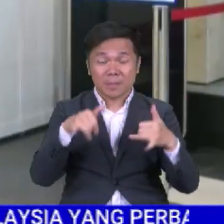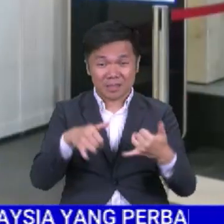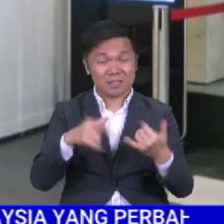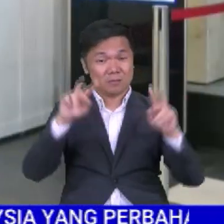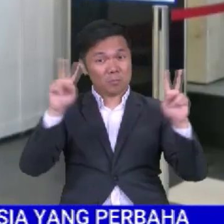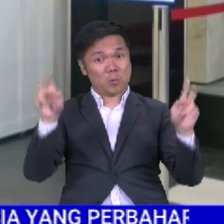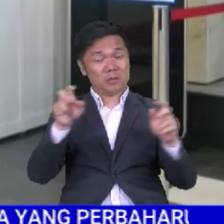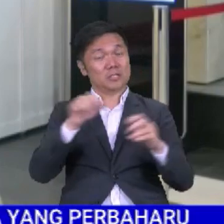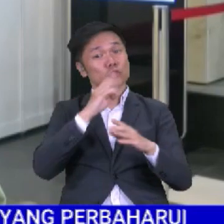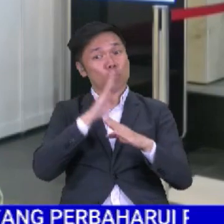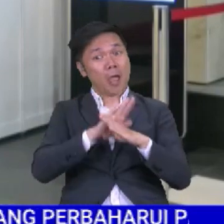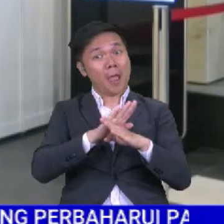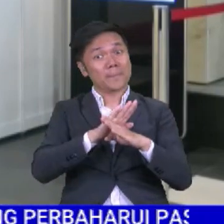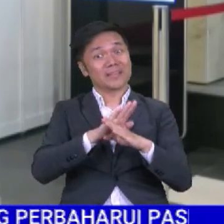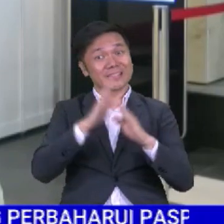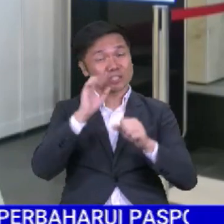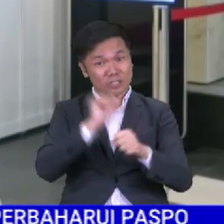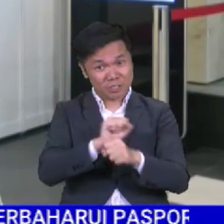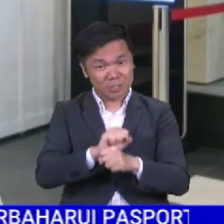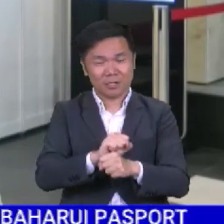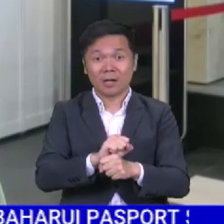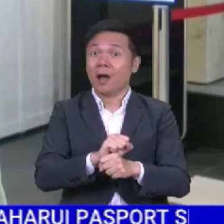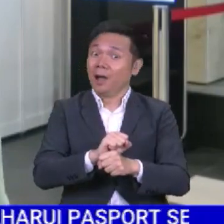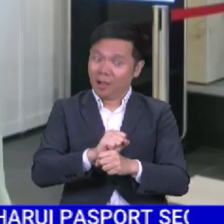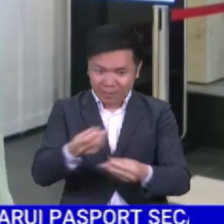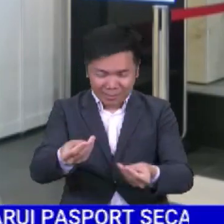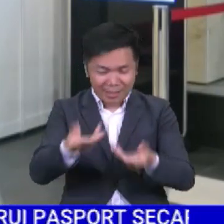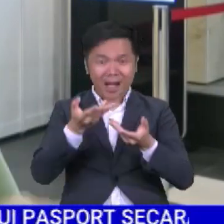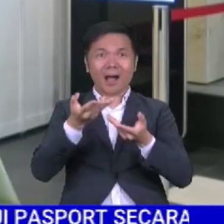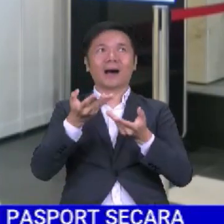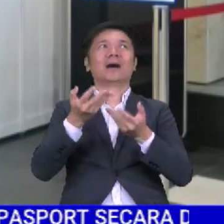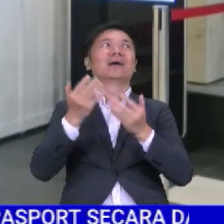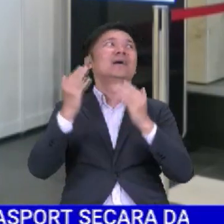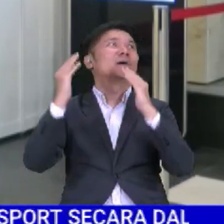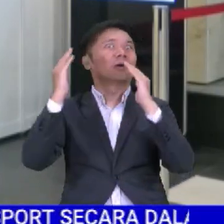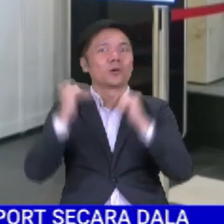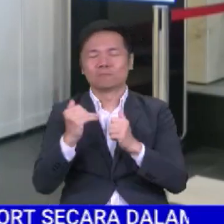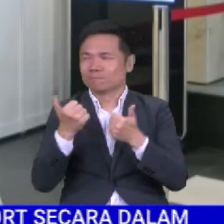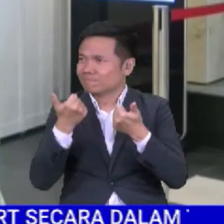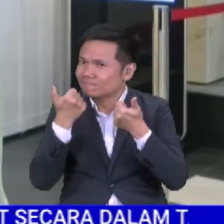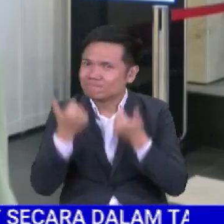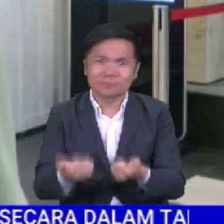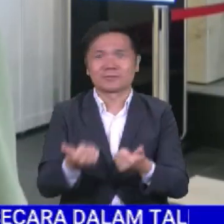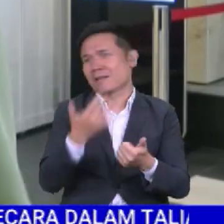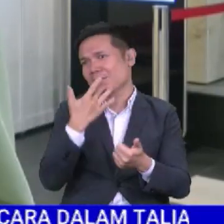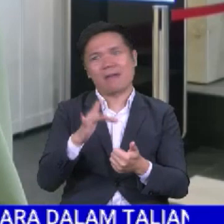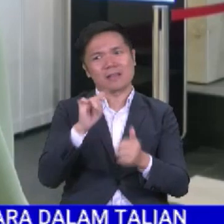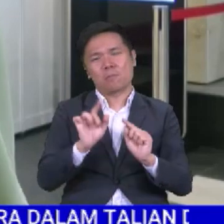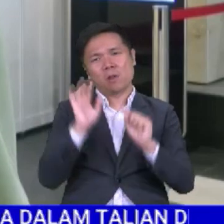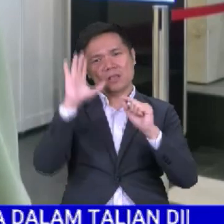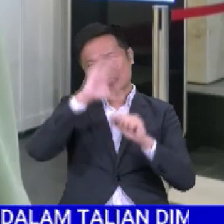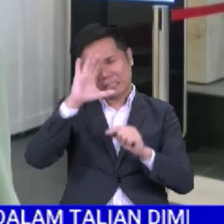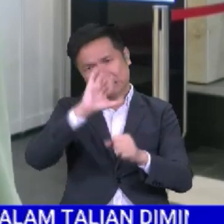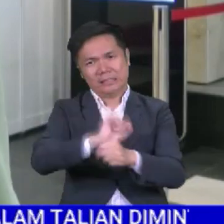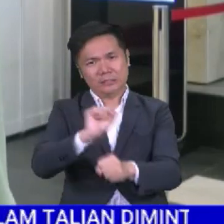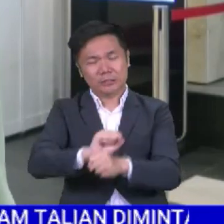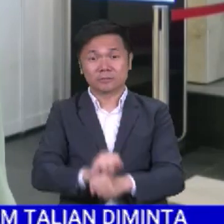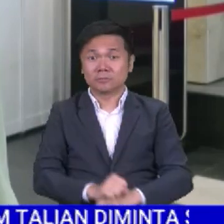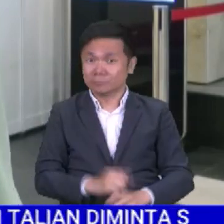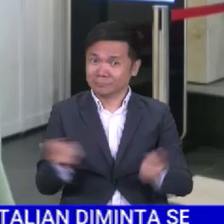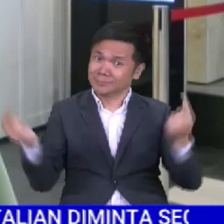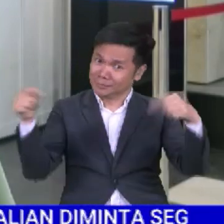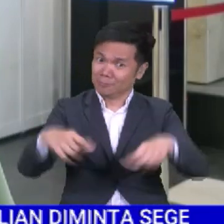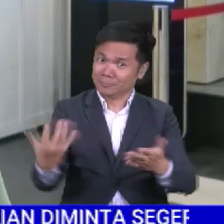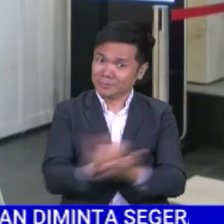Jamin Kerja ibarat sinar baharu bagi pencari kerja untuk terus menuju ke hadapan. Jangan lepaskan peluang